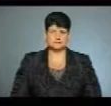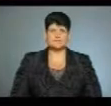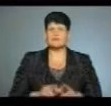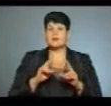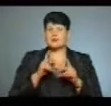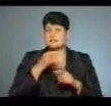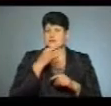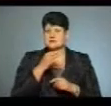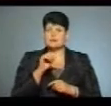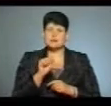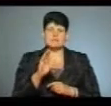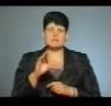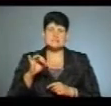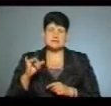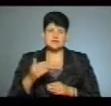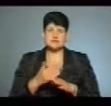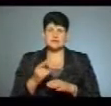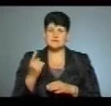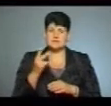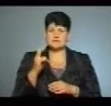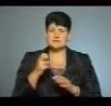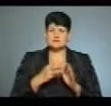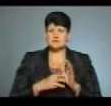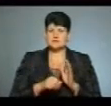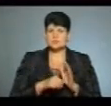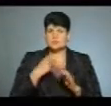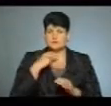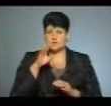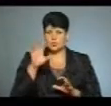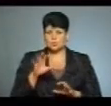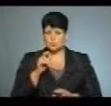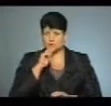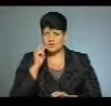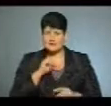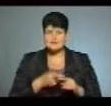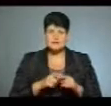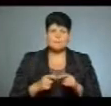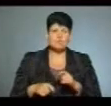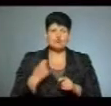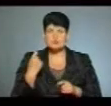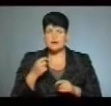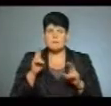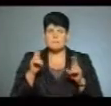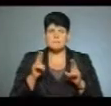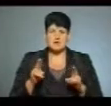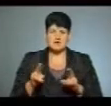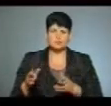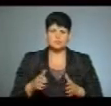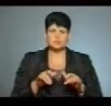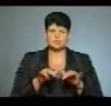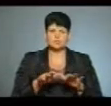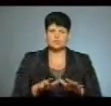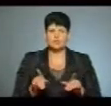нам повідомив Андрій Василик, частина перша статті 286 Кримінального кодексу України – це порушення правил безпеки дорожнього руху водієм,